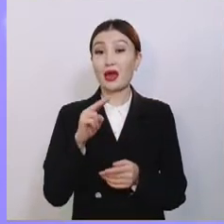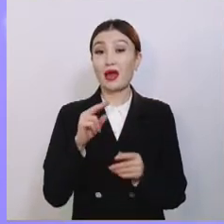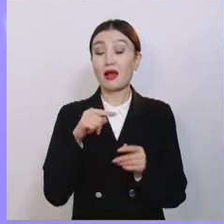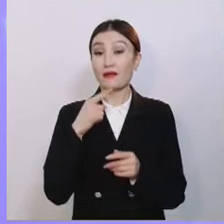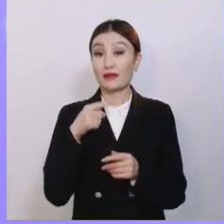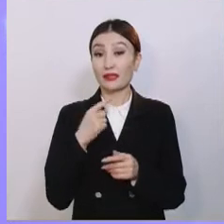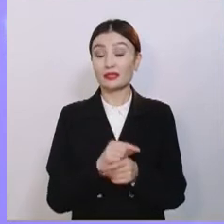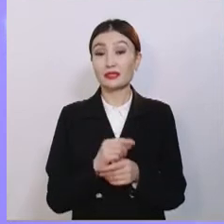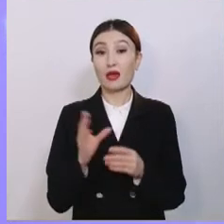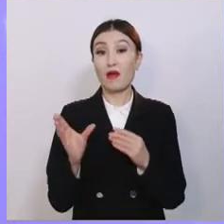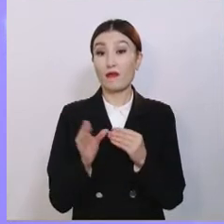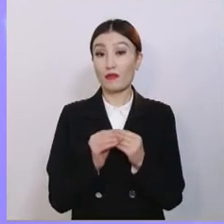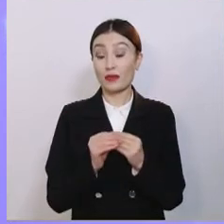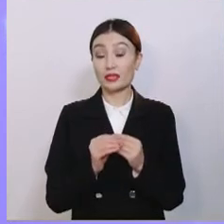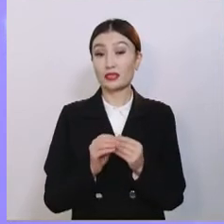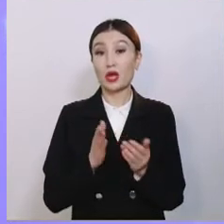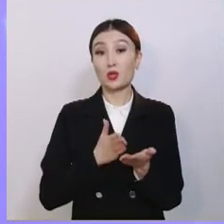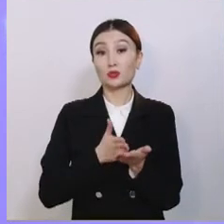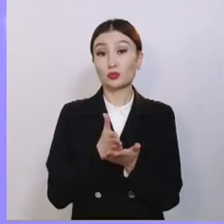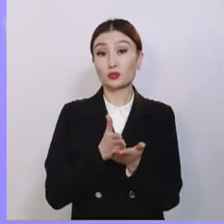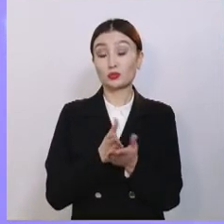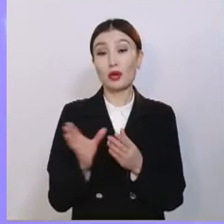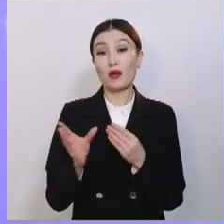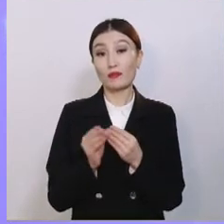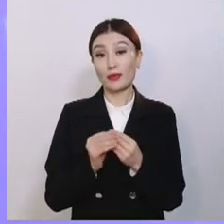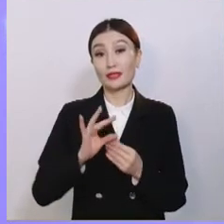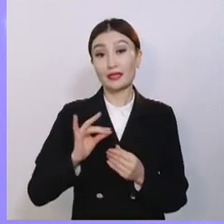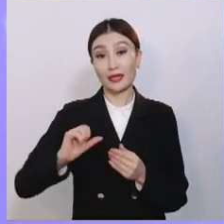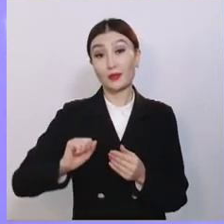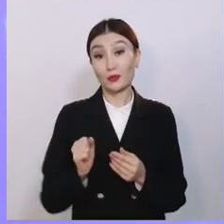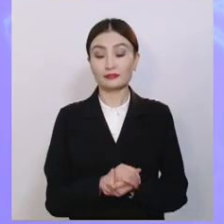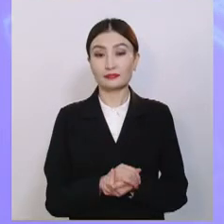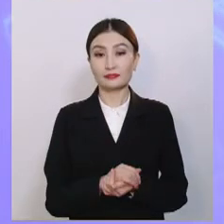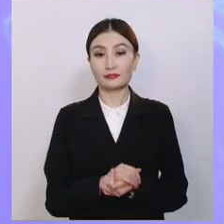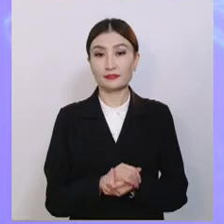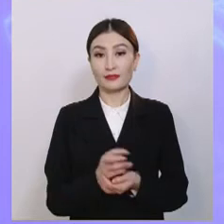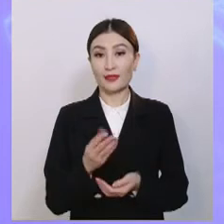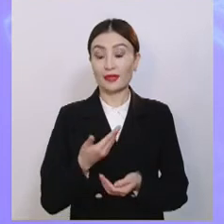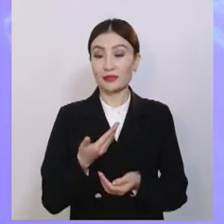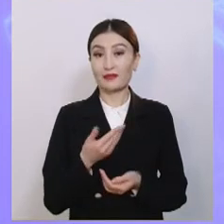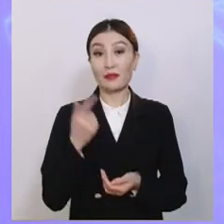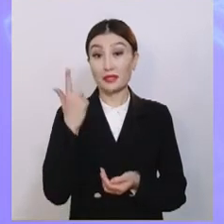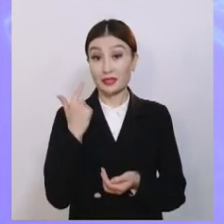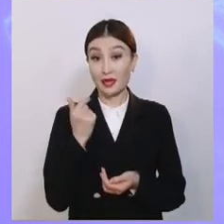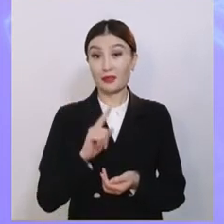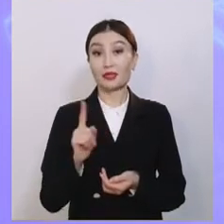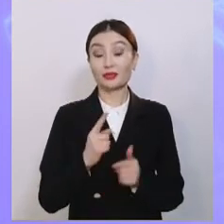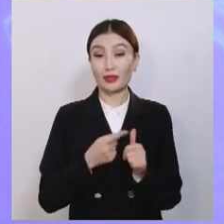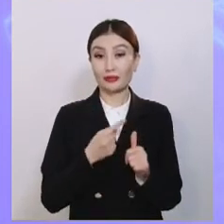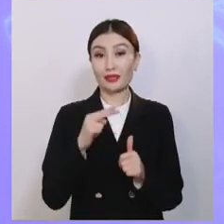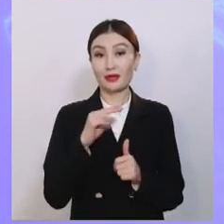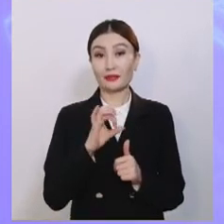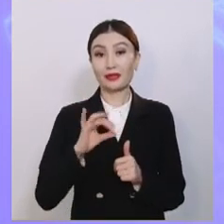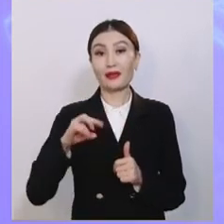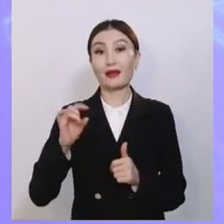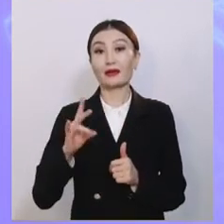говорится: вместе служба, вместе и дружба. Мы с вами знаем, что имена